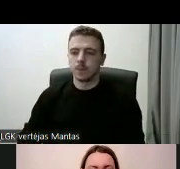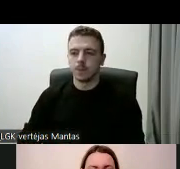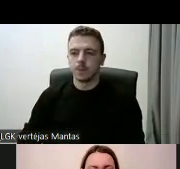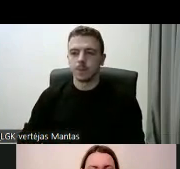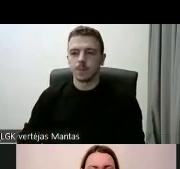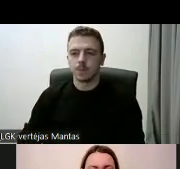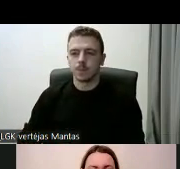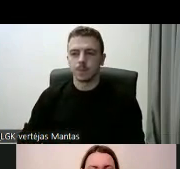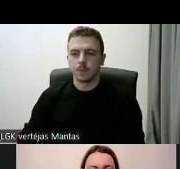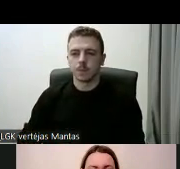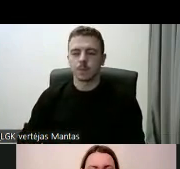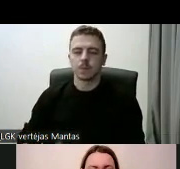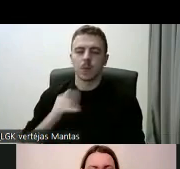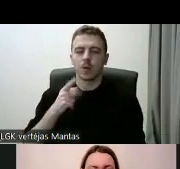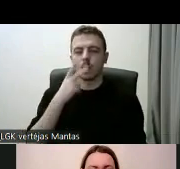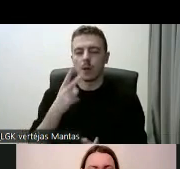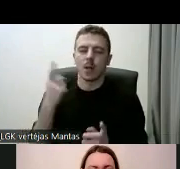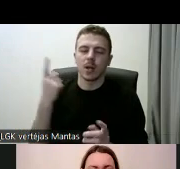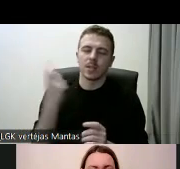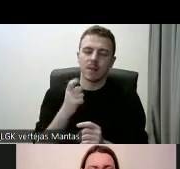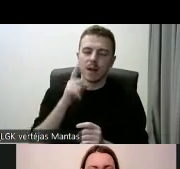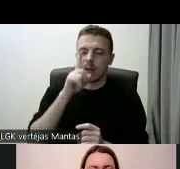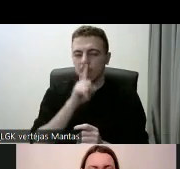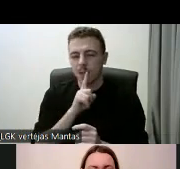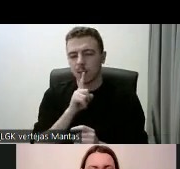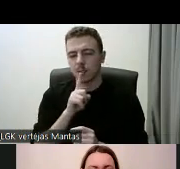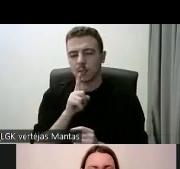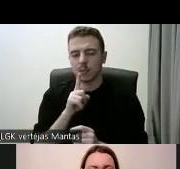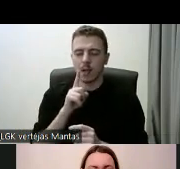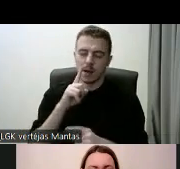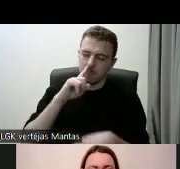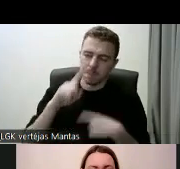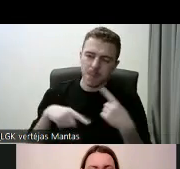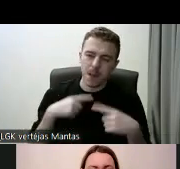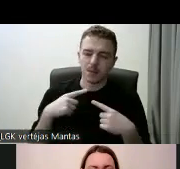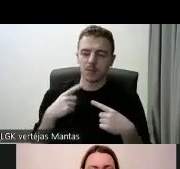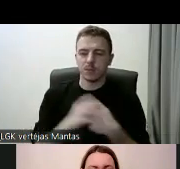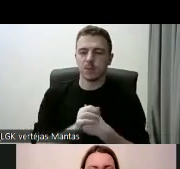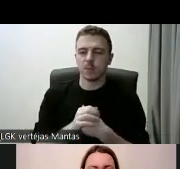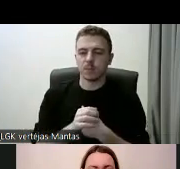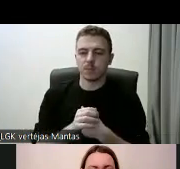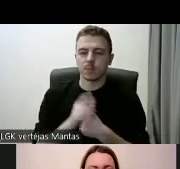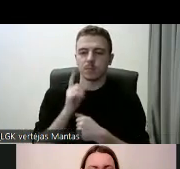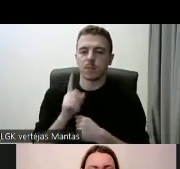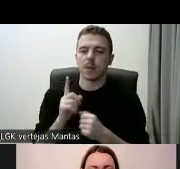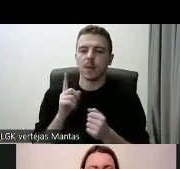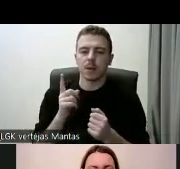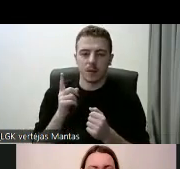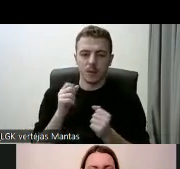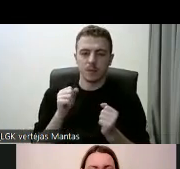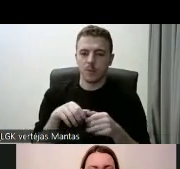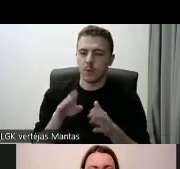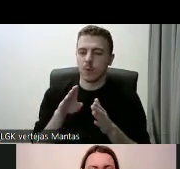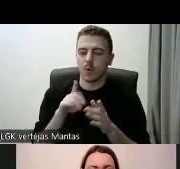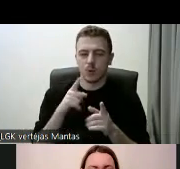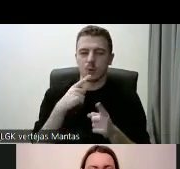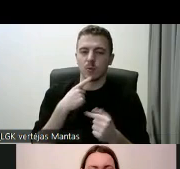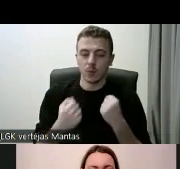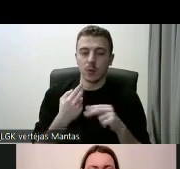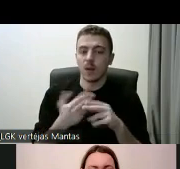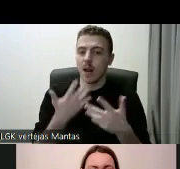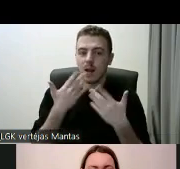ar nustatote, ar savaitę, ar mėnesį, ar metus. Bet energija gali būti prarasta. Ir tai nėra lengva.